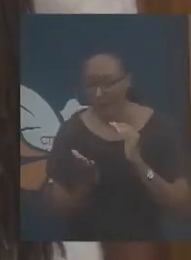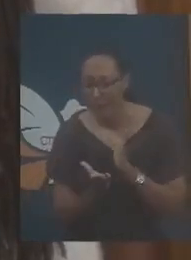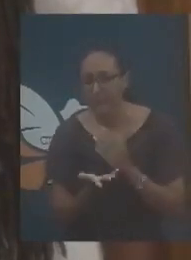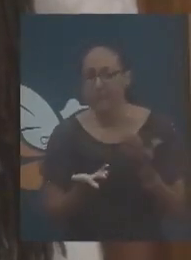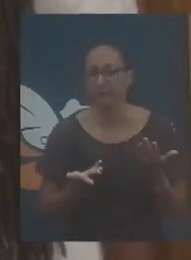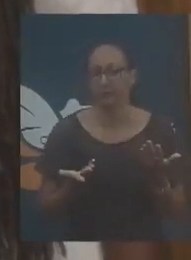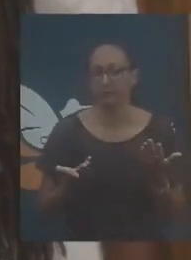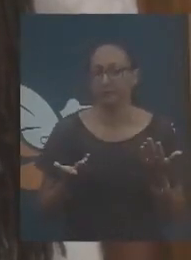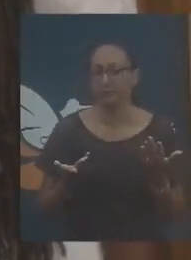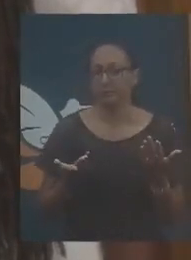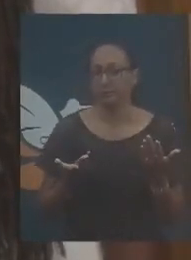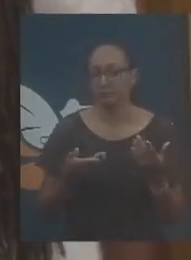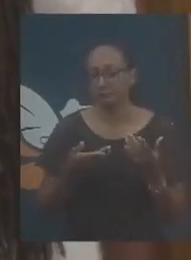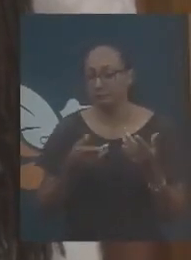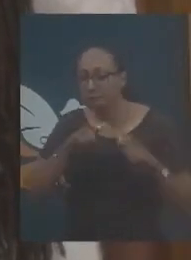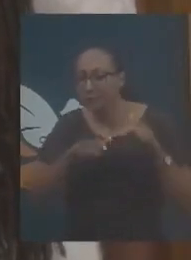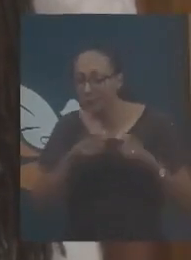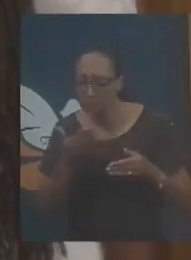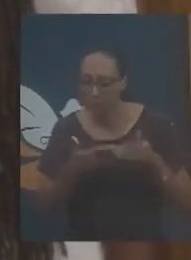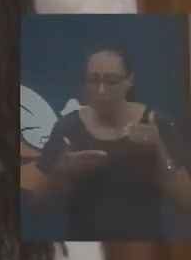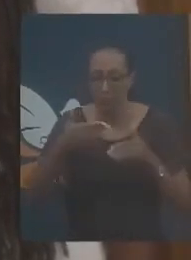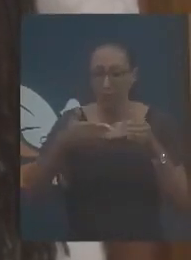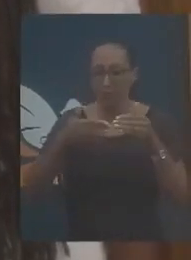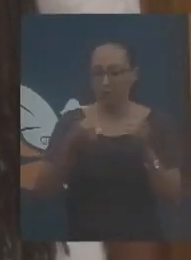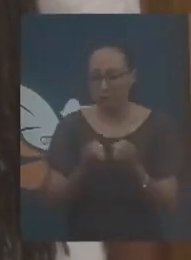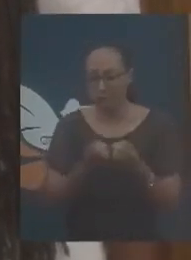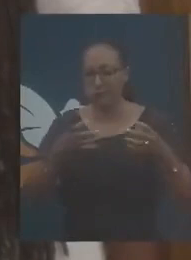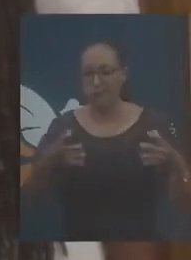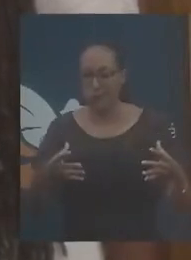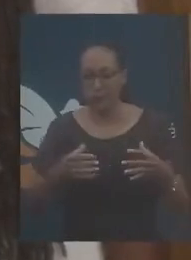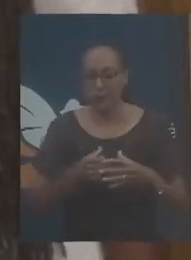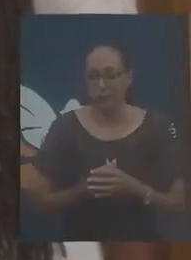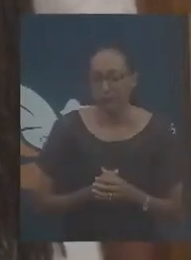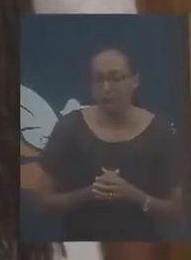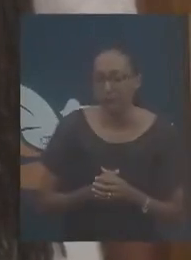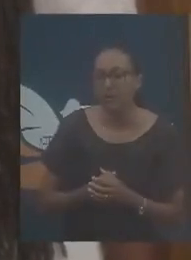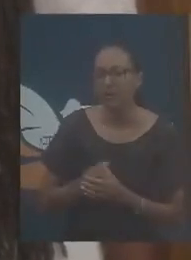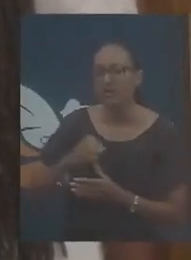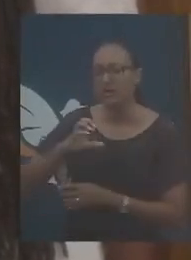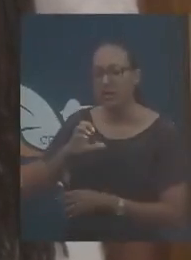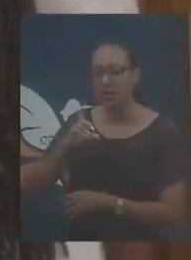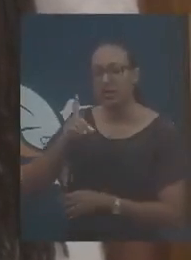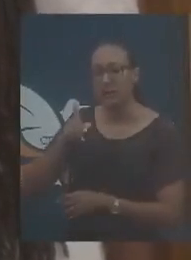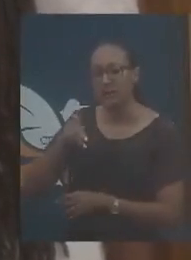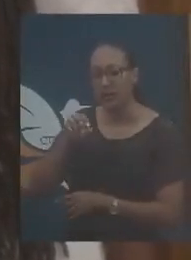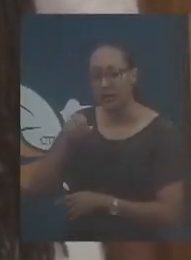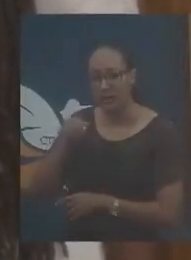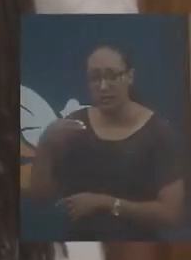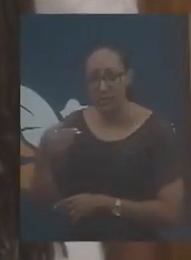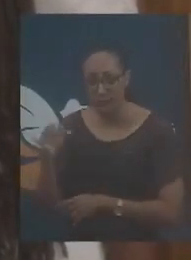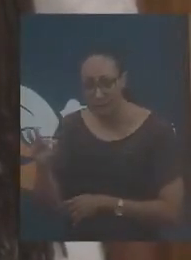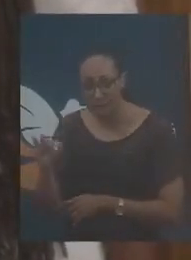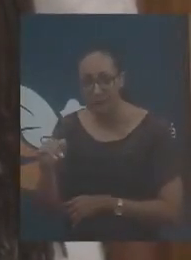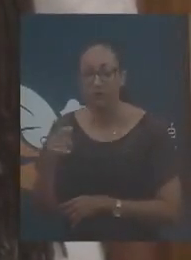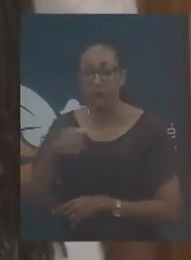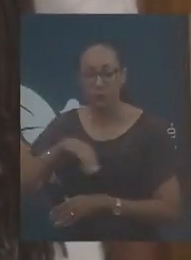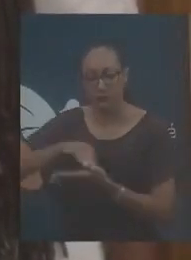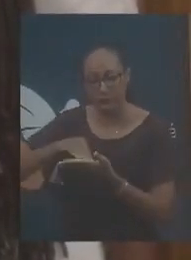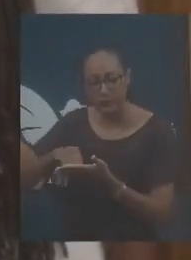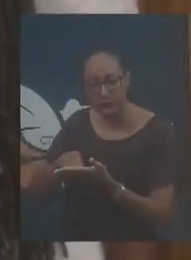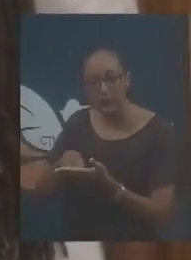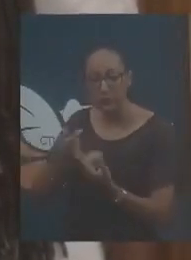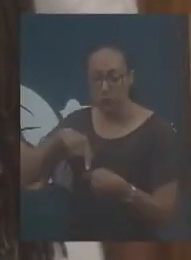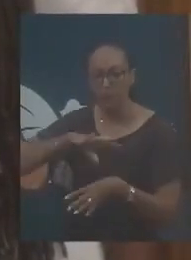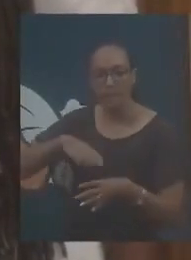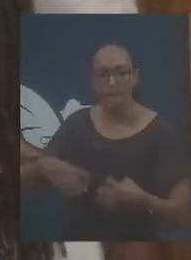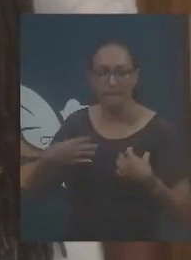et les gens construisent à outrance. Nous avons écrit à la CDPNAF, là où nous sommes aussi membres, pour leur dire